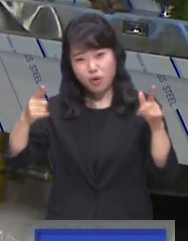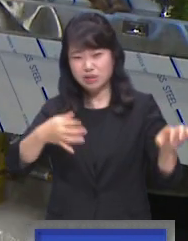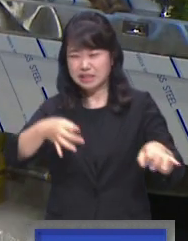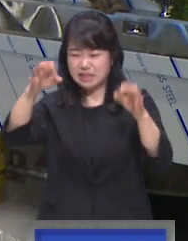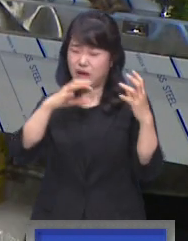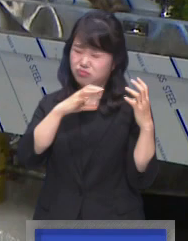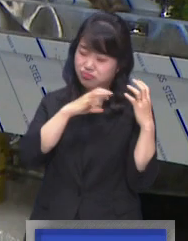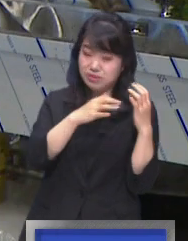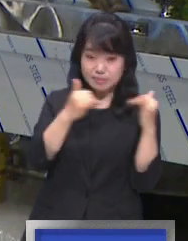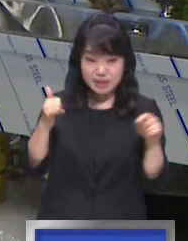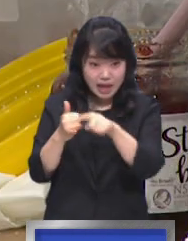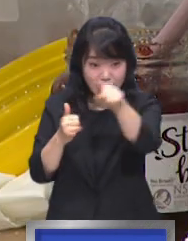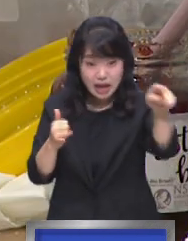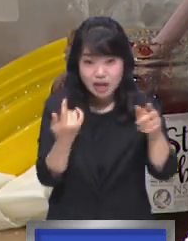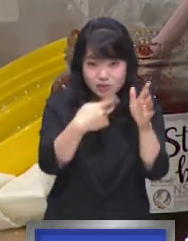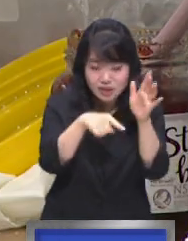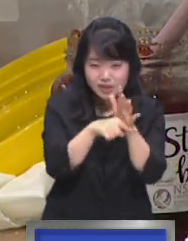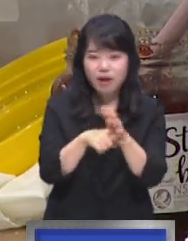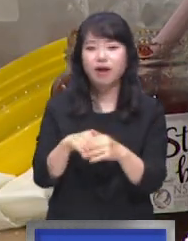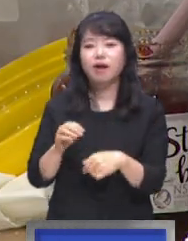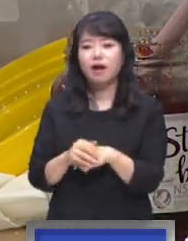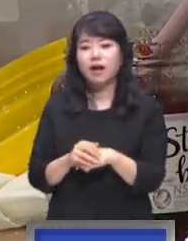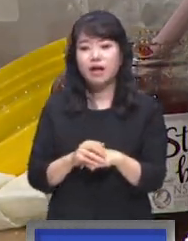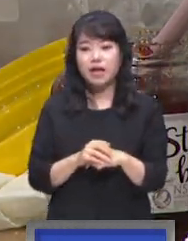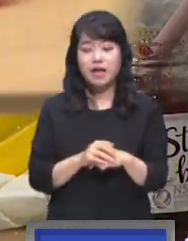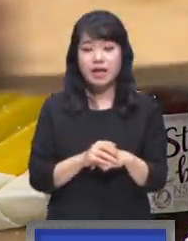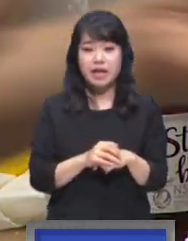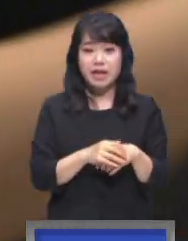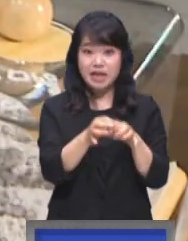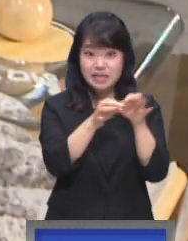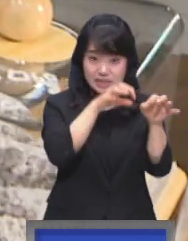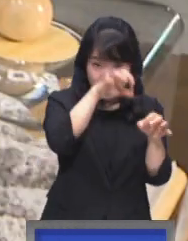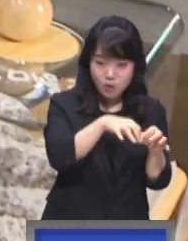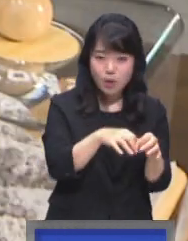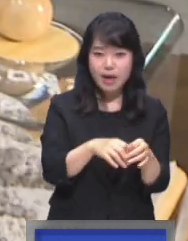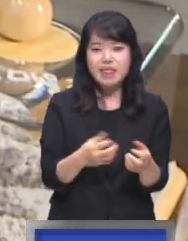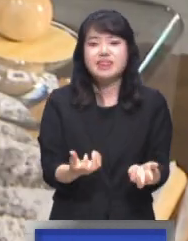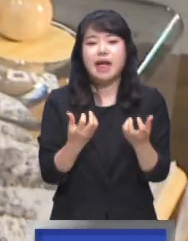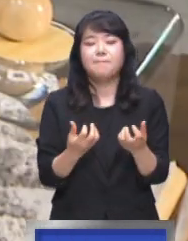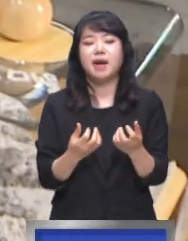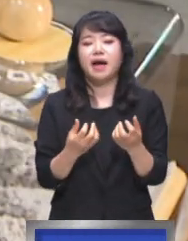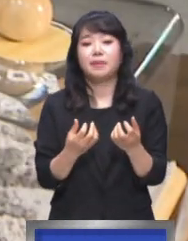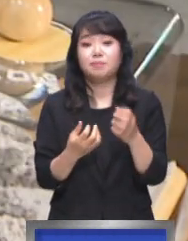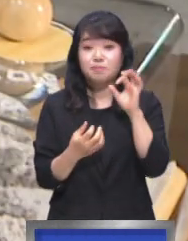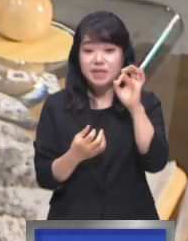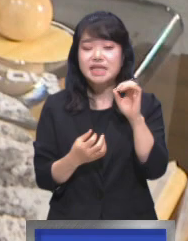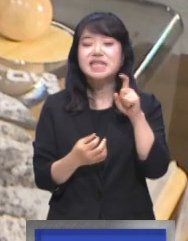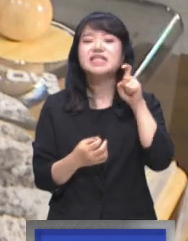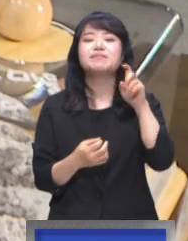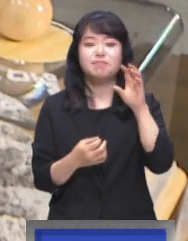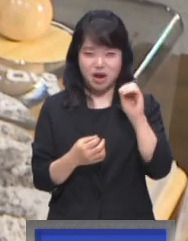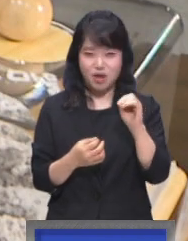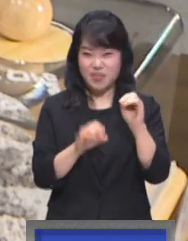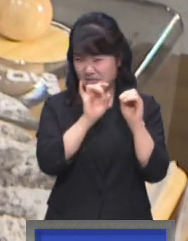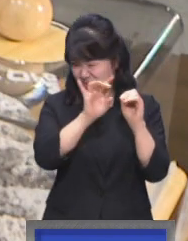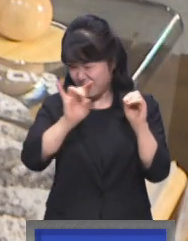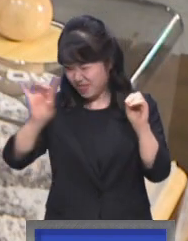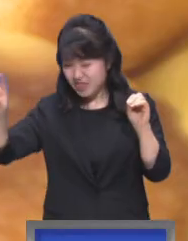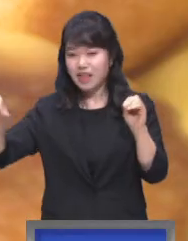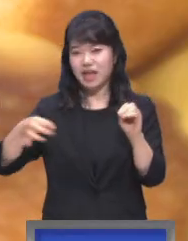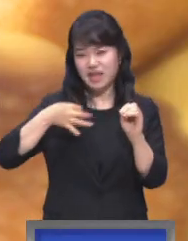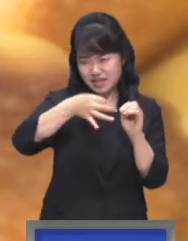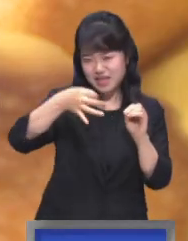임차 소상공인들에게 개소당 난방비 10만 원씩을 도봉구 임차 소상공인들에게